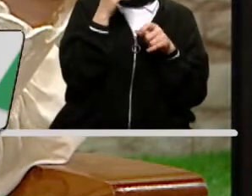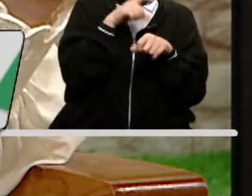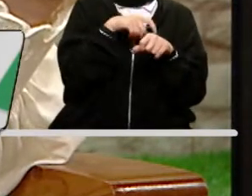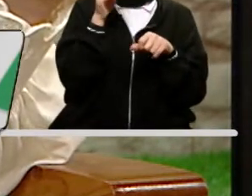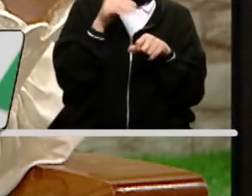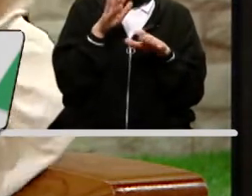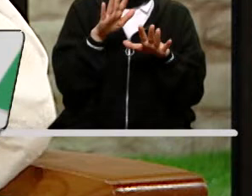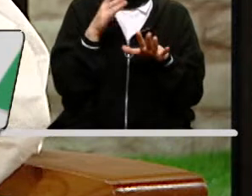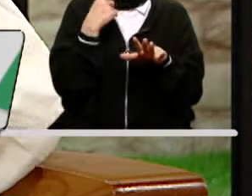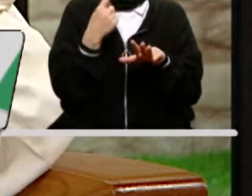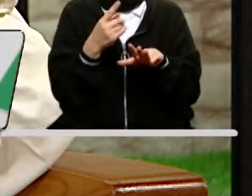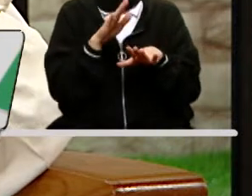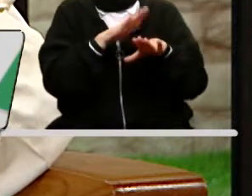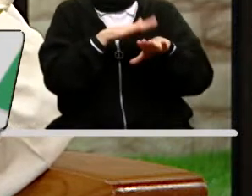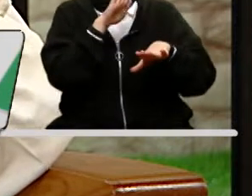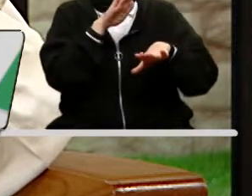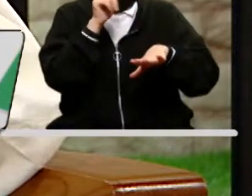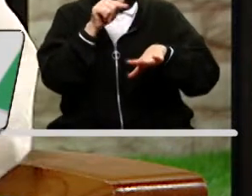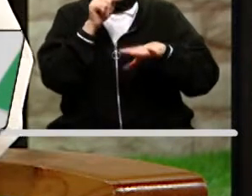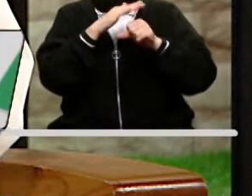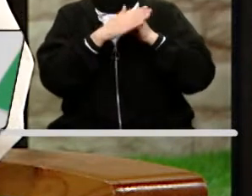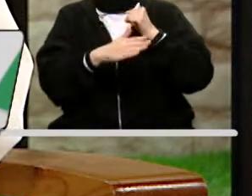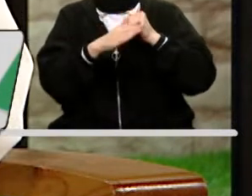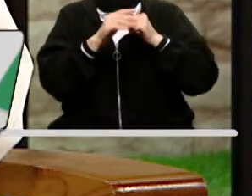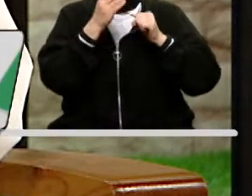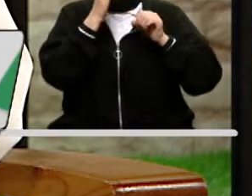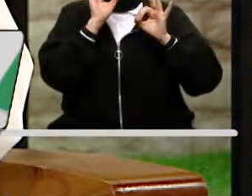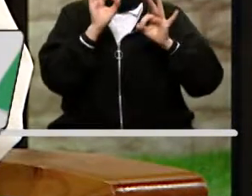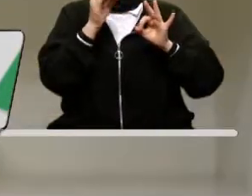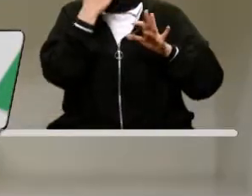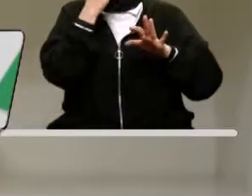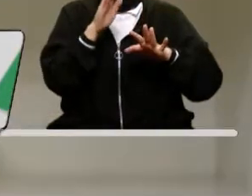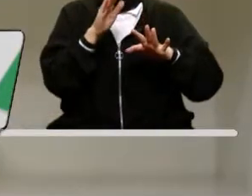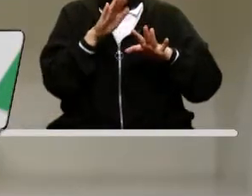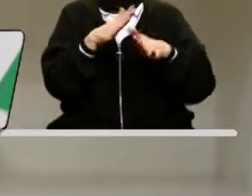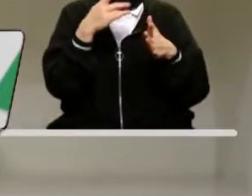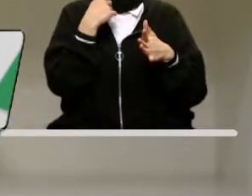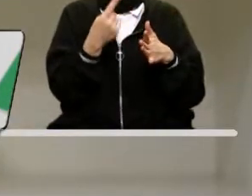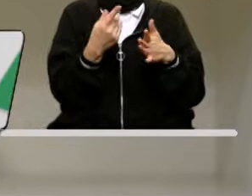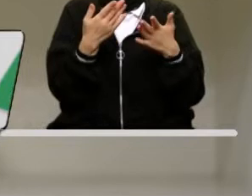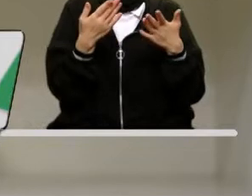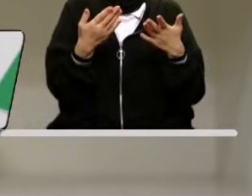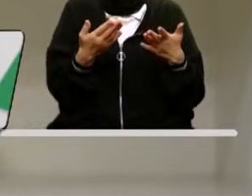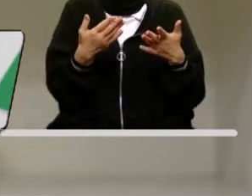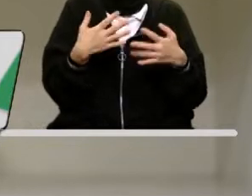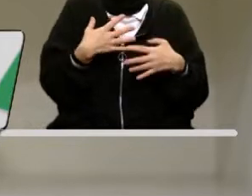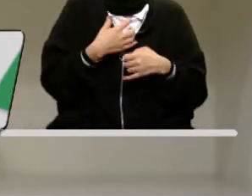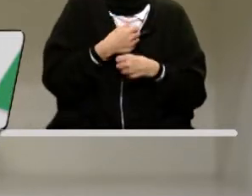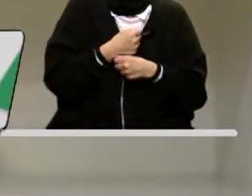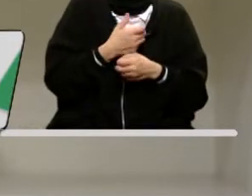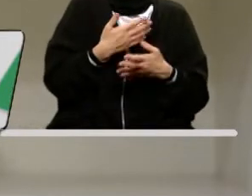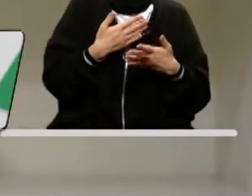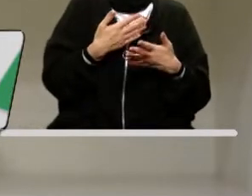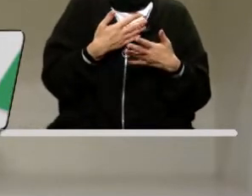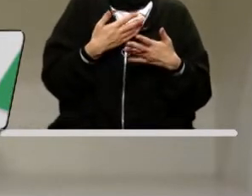yasak. Hiçbir şey yenilmeyecek, böyle beklenecek. Ne yaparsınız? Çok gerilirim ben. Hayal kırıklığı yaşarsınız. Yani, niye geldik yaşarsınız o zaman? Bir de